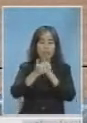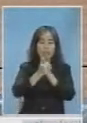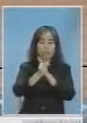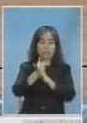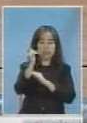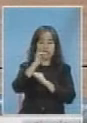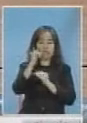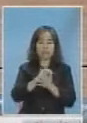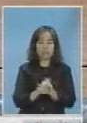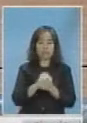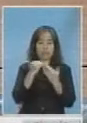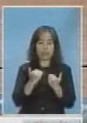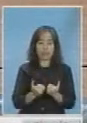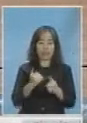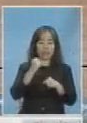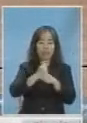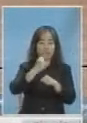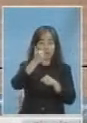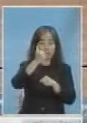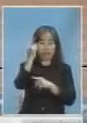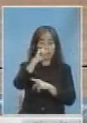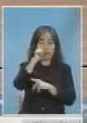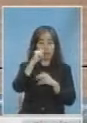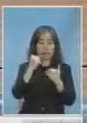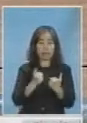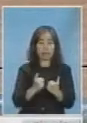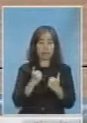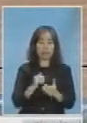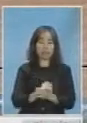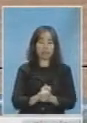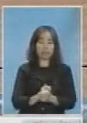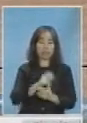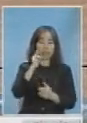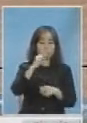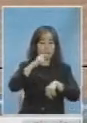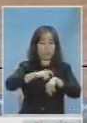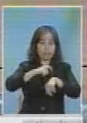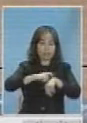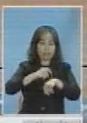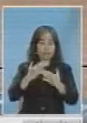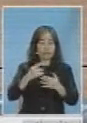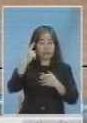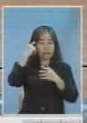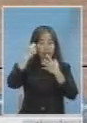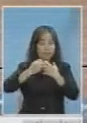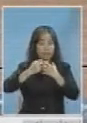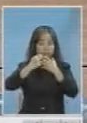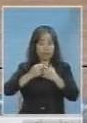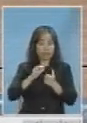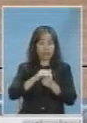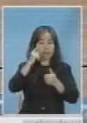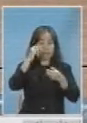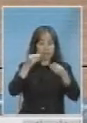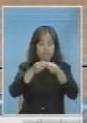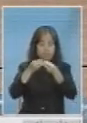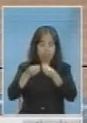พได้เวลานี้ก็ทำได้อย่างมากก็คือใช้กำลังสมองใช้กำลังทรัพย์ที่มีอยู่ไปไล่ปิดเ